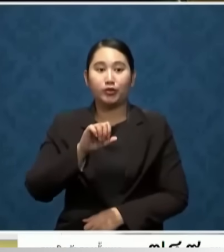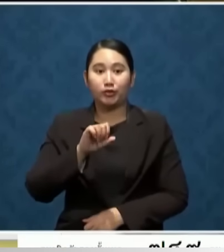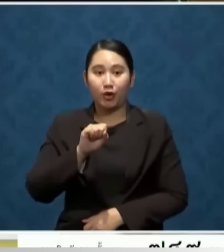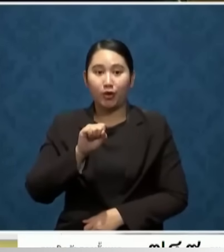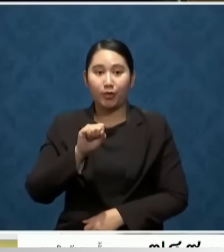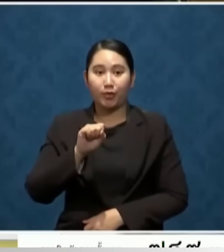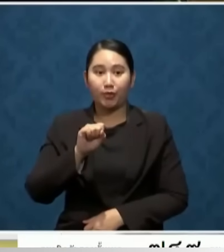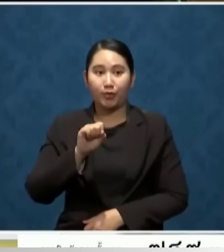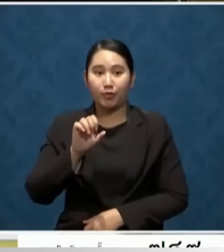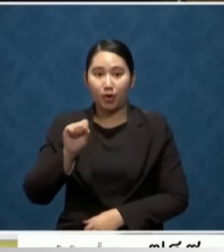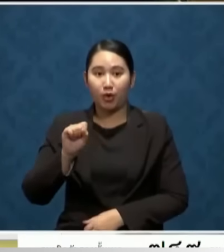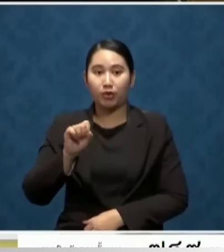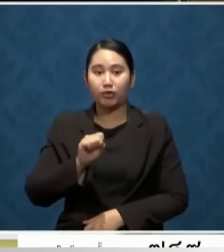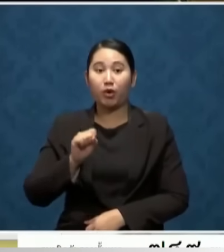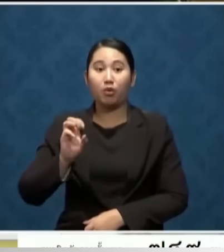และลงมติ